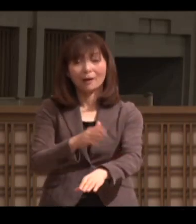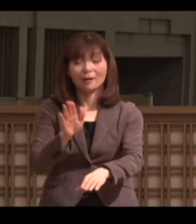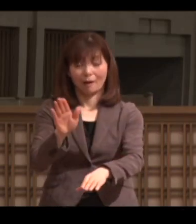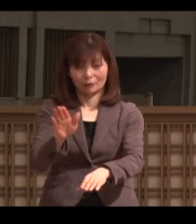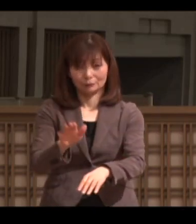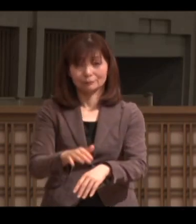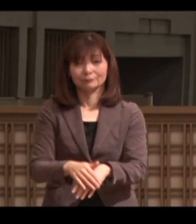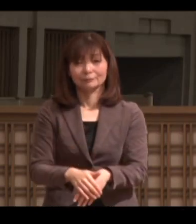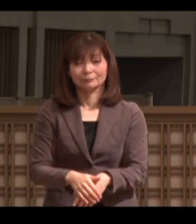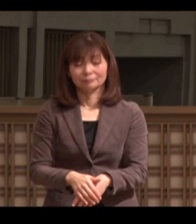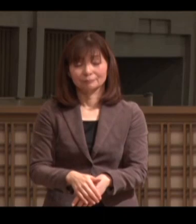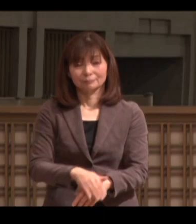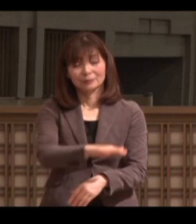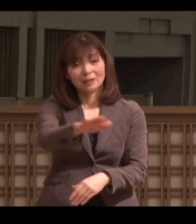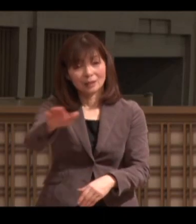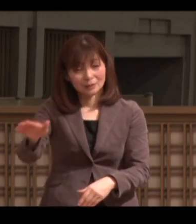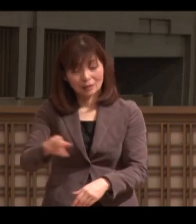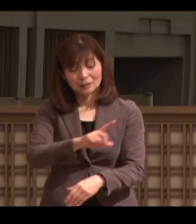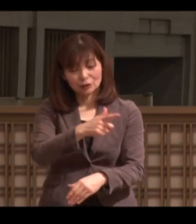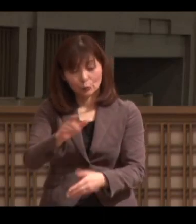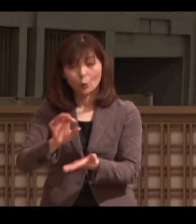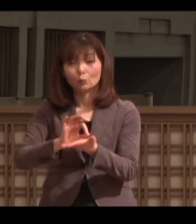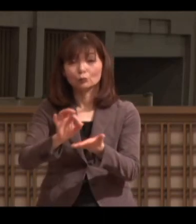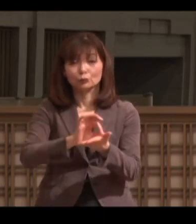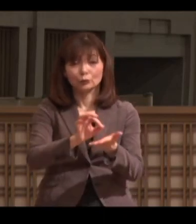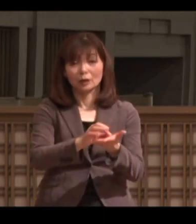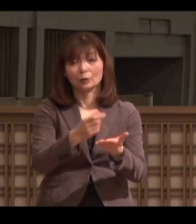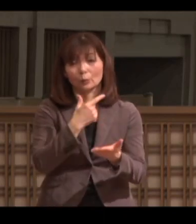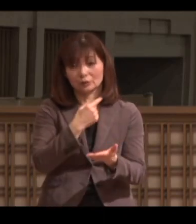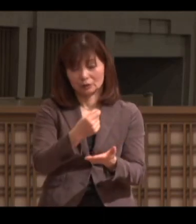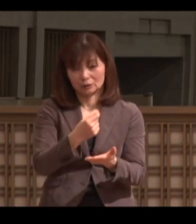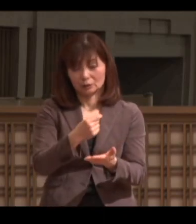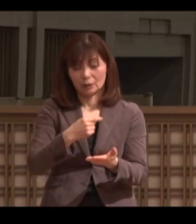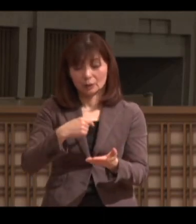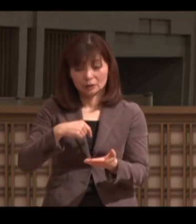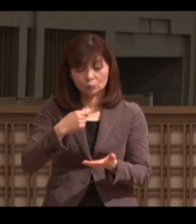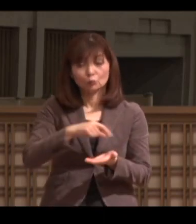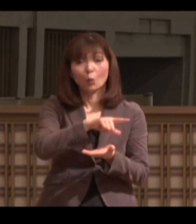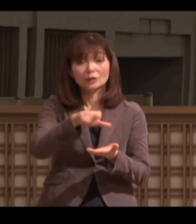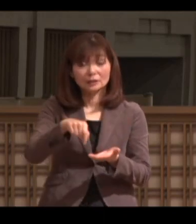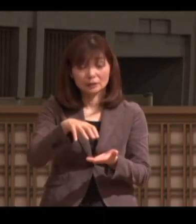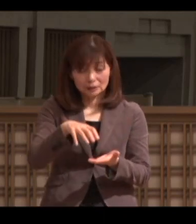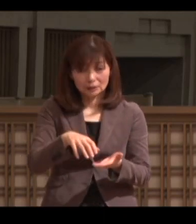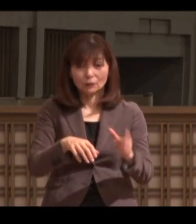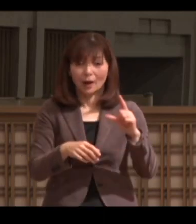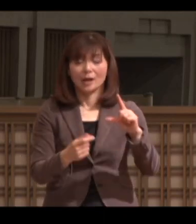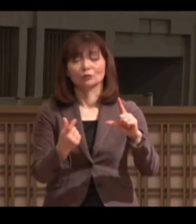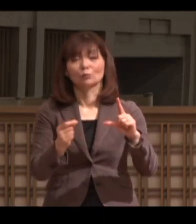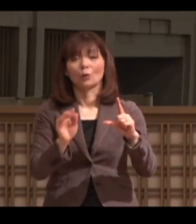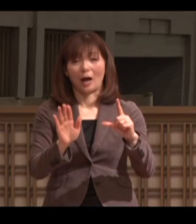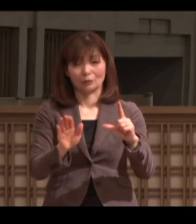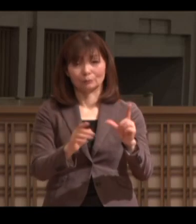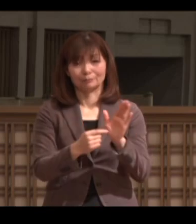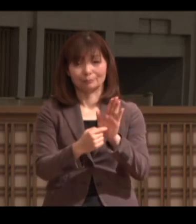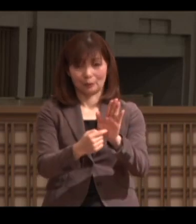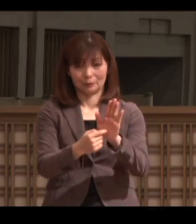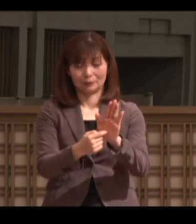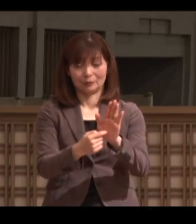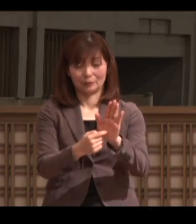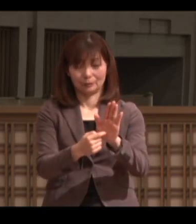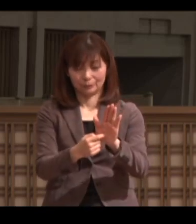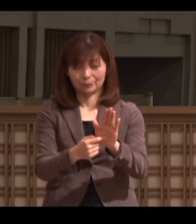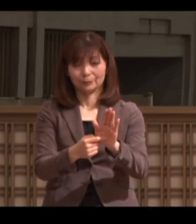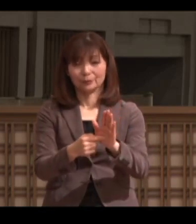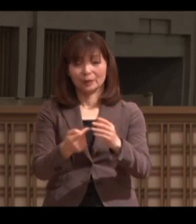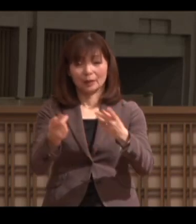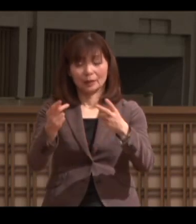使っていただいてねえ今度はえ自分たちの地域はこういうエルモがあるんだぞとこのエルモの中にね自分たちの地域の